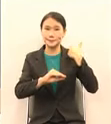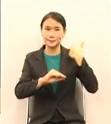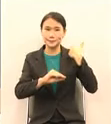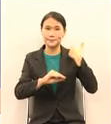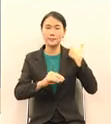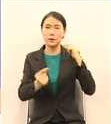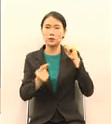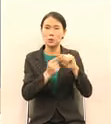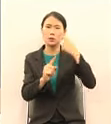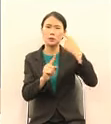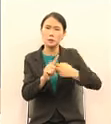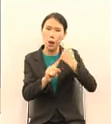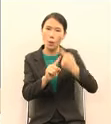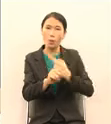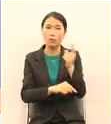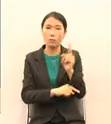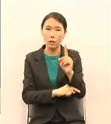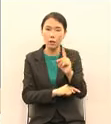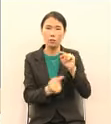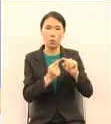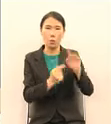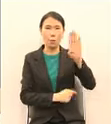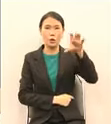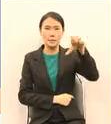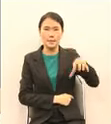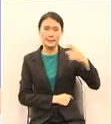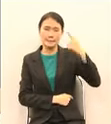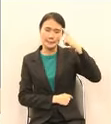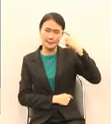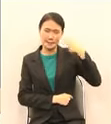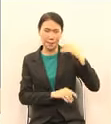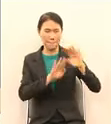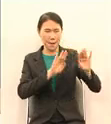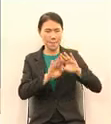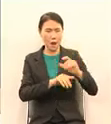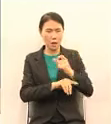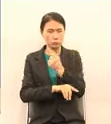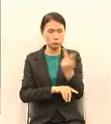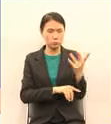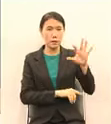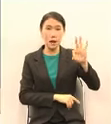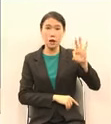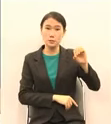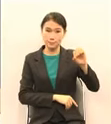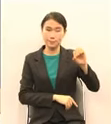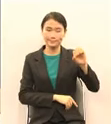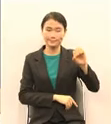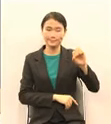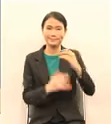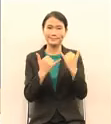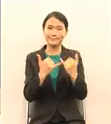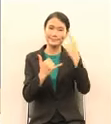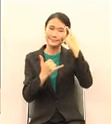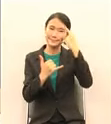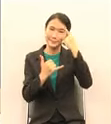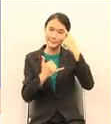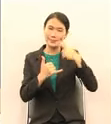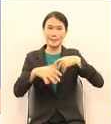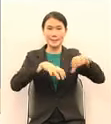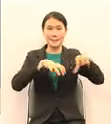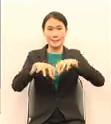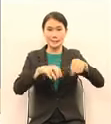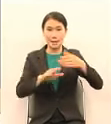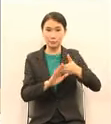ขอเช่าเพิ่มจากบริษัทได้อีกอย่างน้อย90เครื่องนะครับตรงนี้ก็คงเป็นส่วนที่เตรียมการ